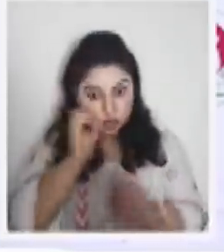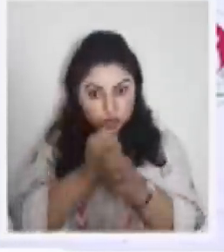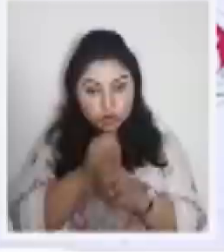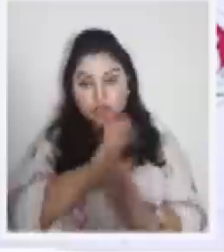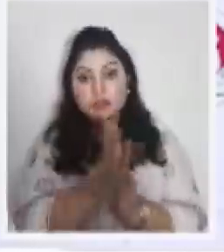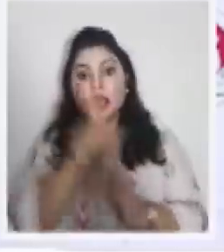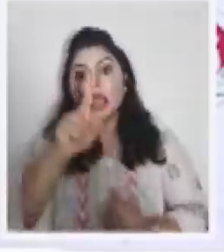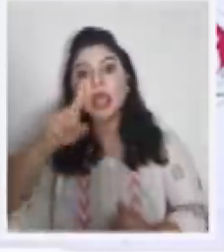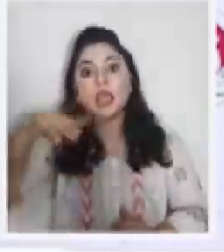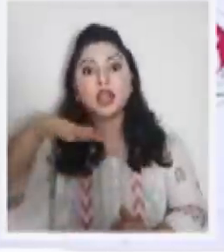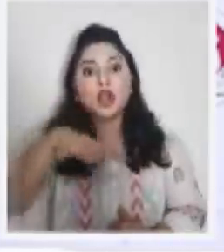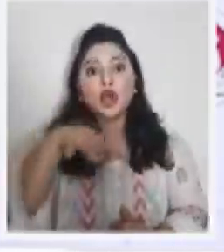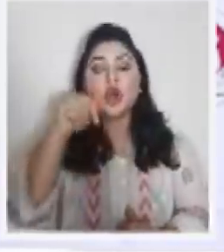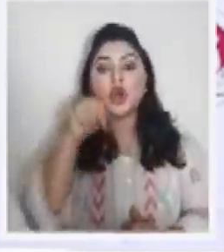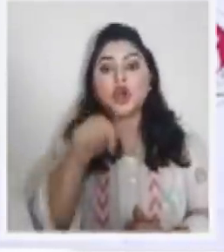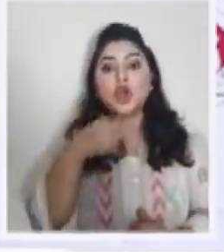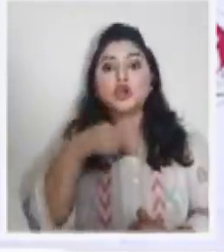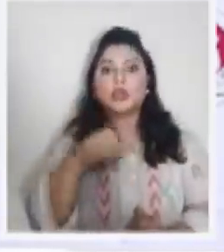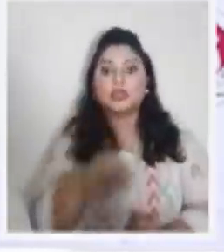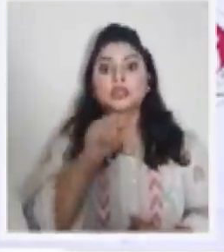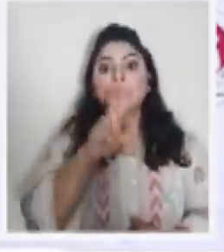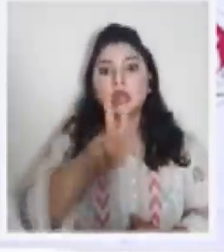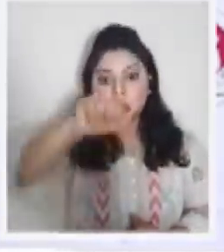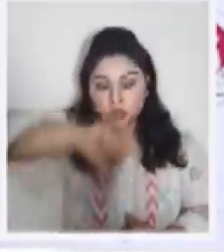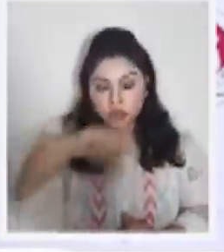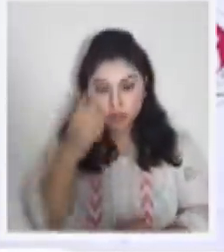3,288টি। এ পর্যন্ত শনাক্ত